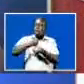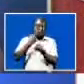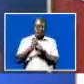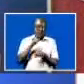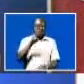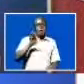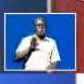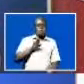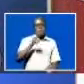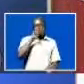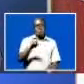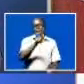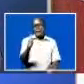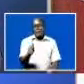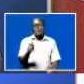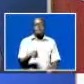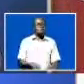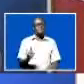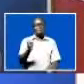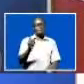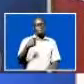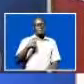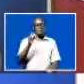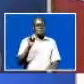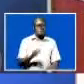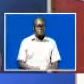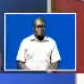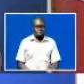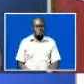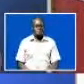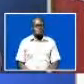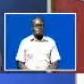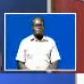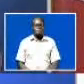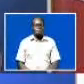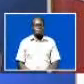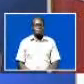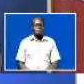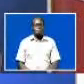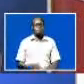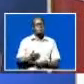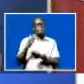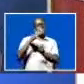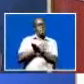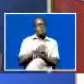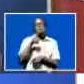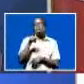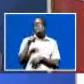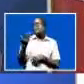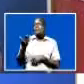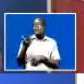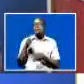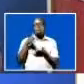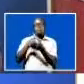sumu, Ahmed? Naam, mimi chawa Mswahili. Naam. Na kidogo alikuwa amenitatiza sana katika maisha